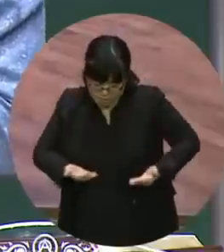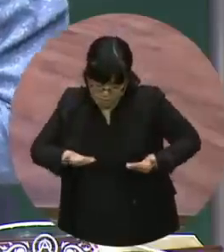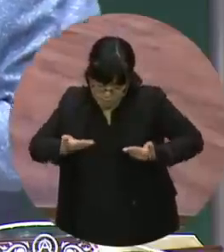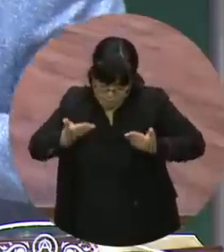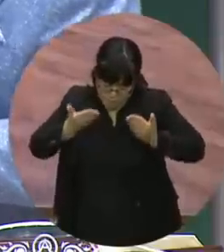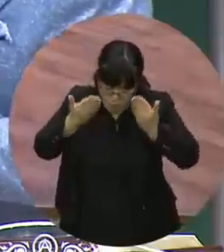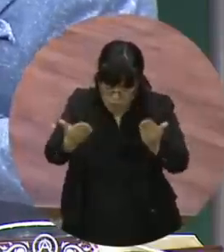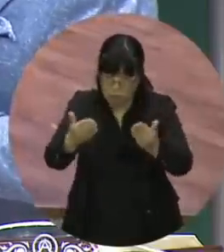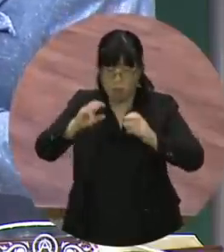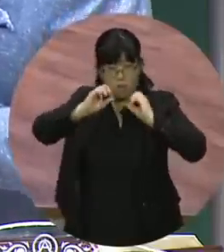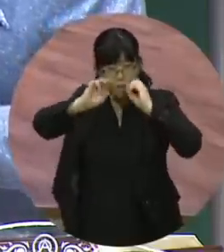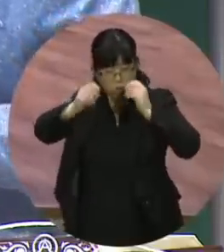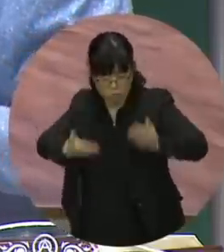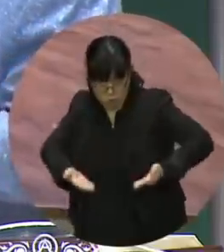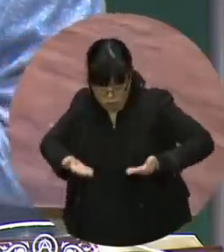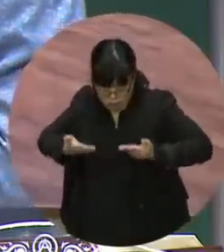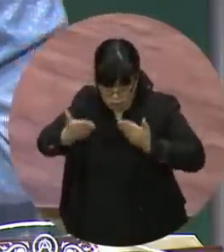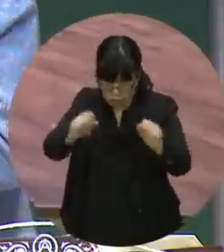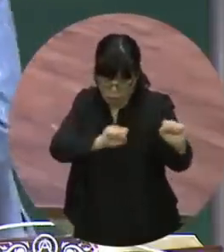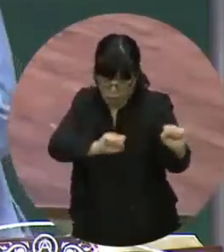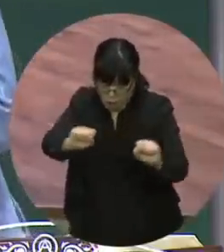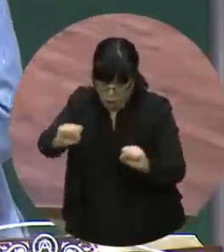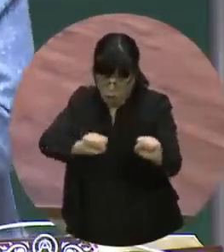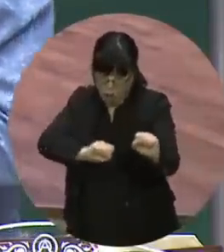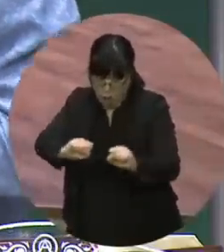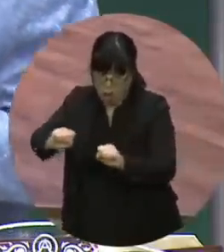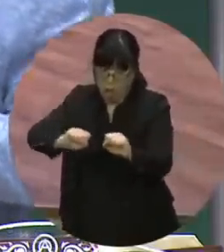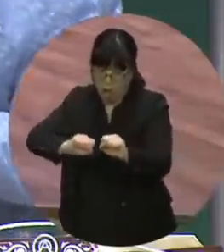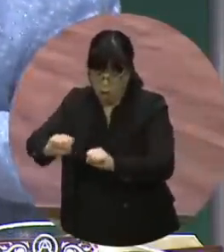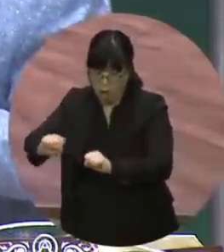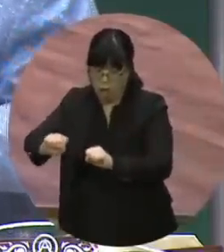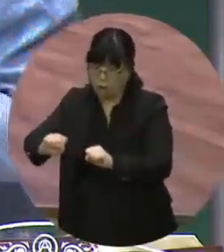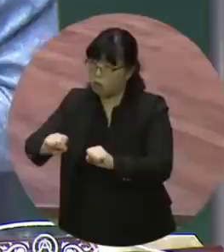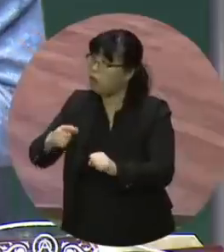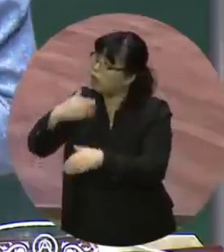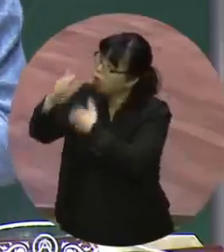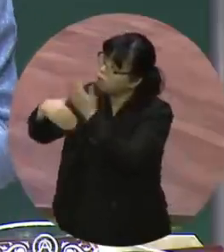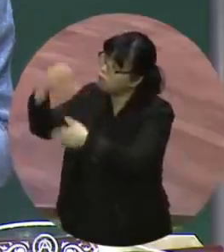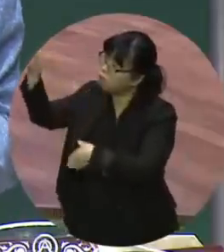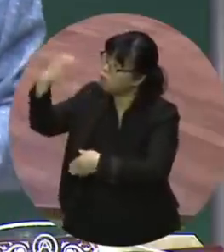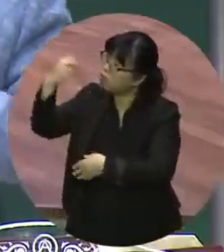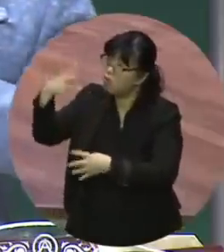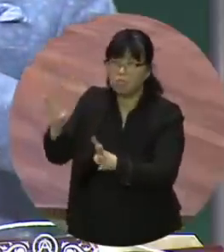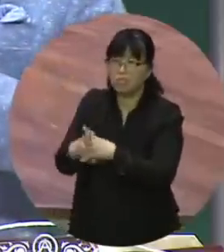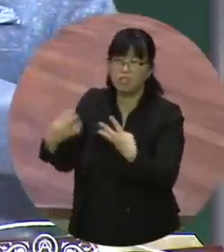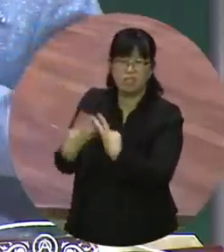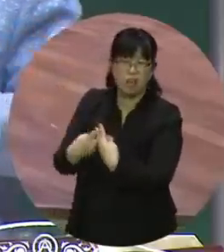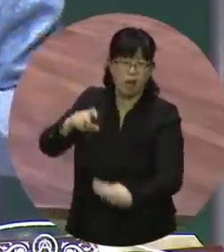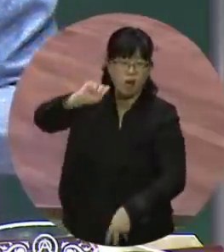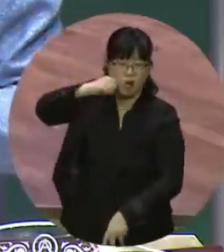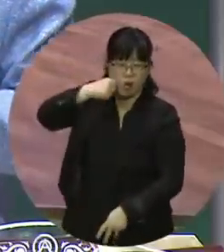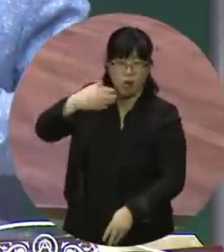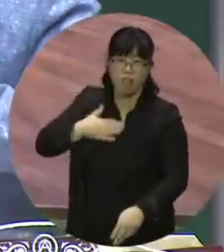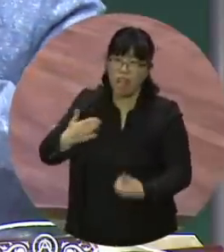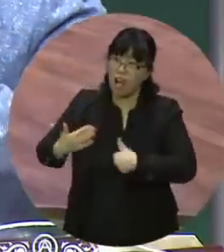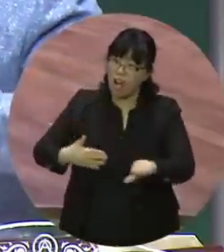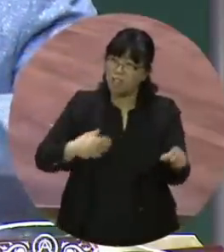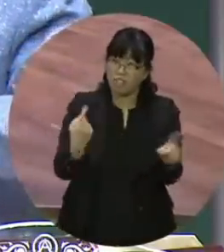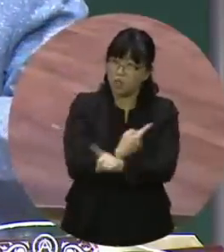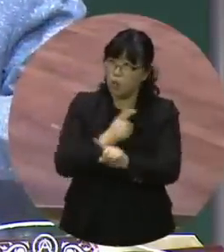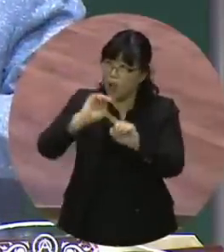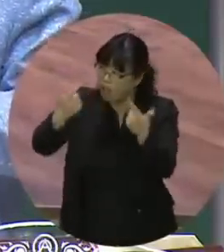정반대예요. 자, 보세요. 이해할 수 없는데 내 체질도 아닌데 완전히